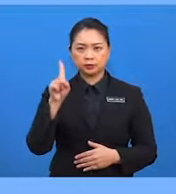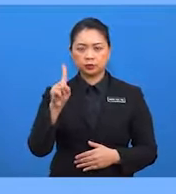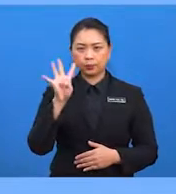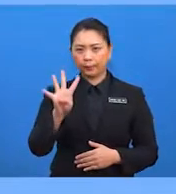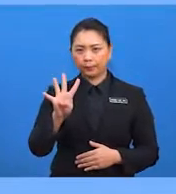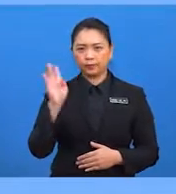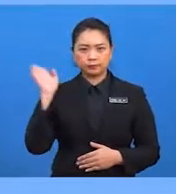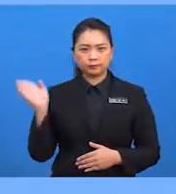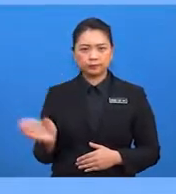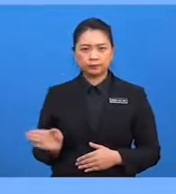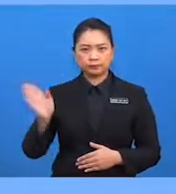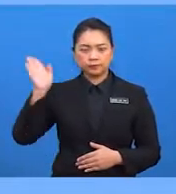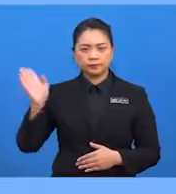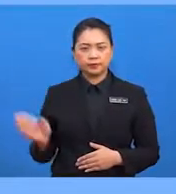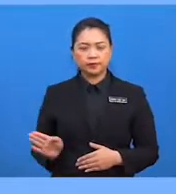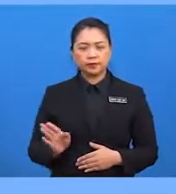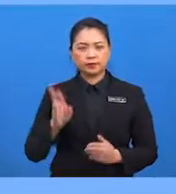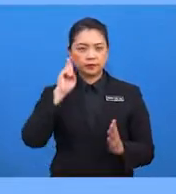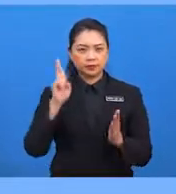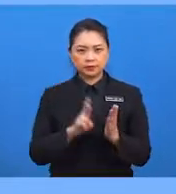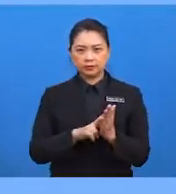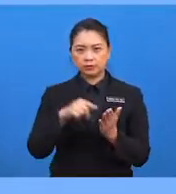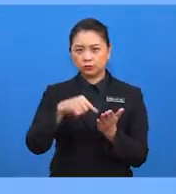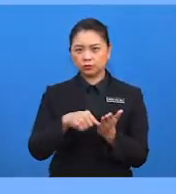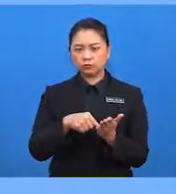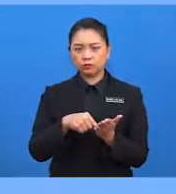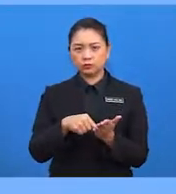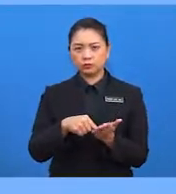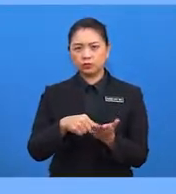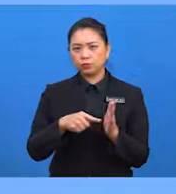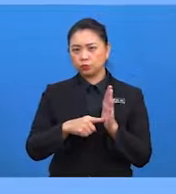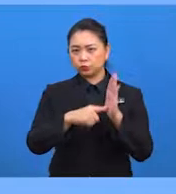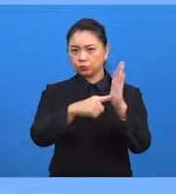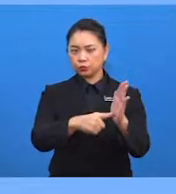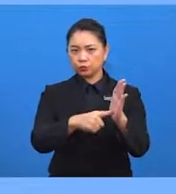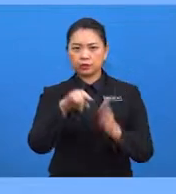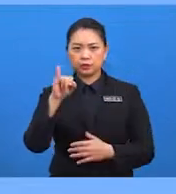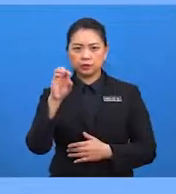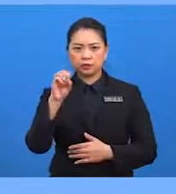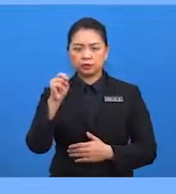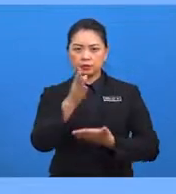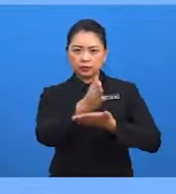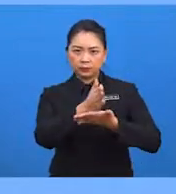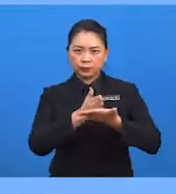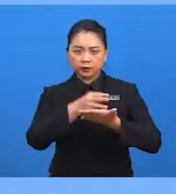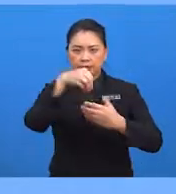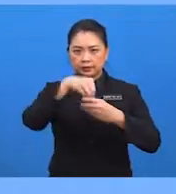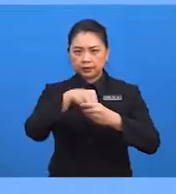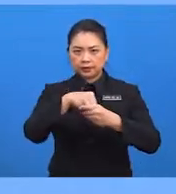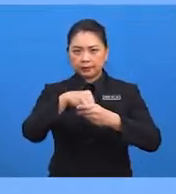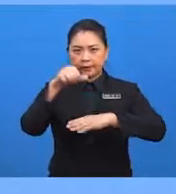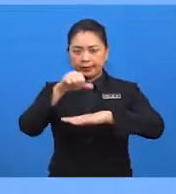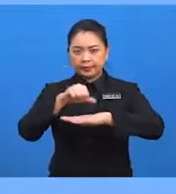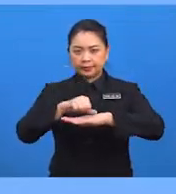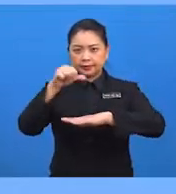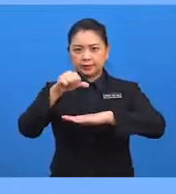6.14. Raja tersebut menunjukkan pengayunan separa di dalam asid